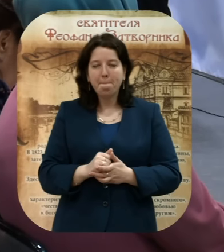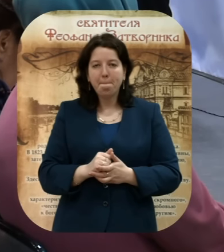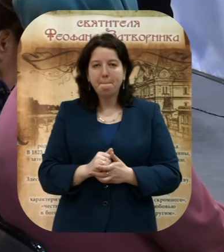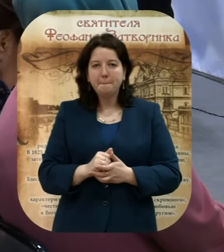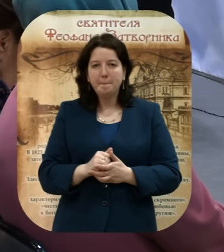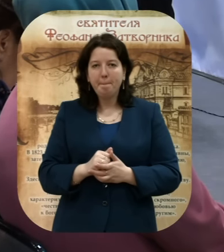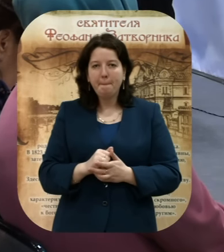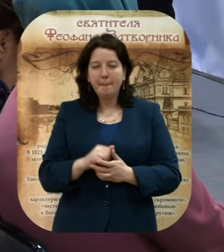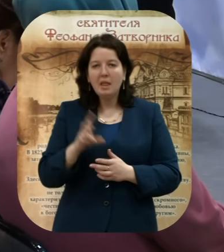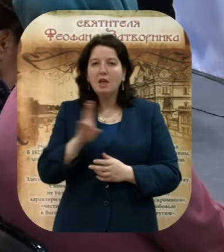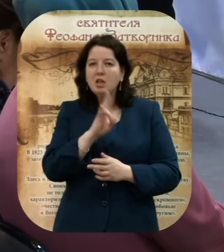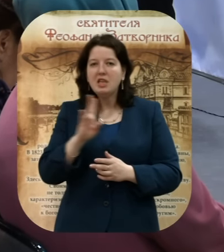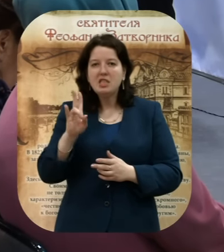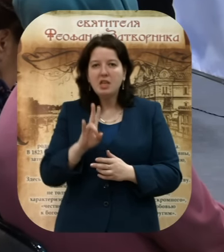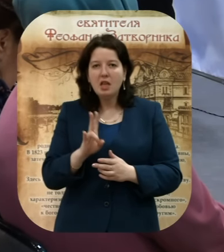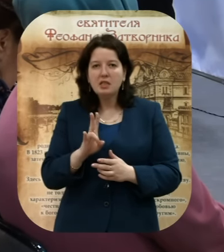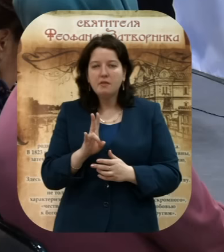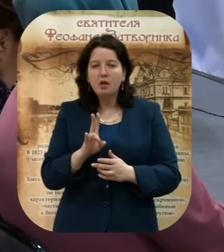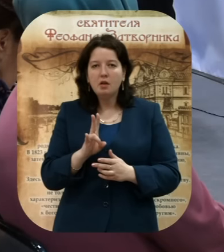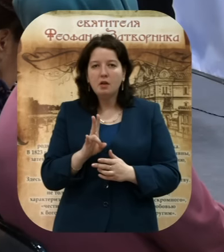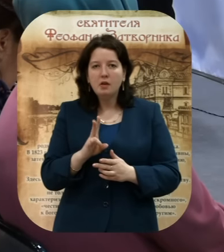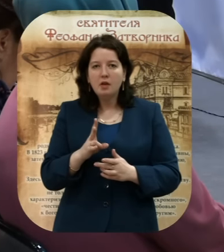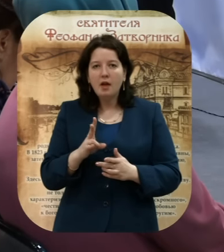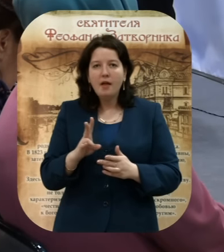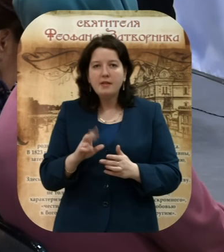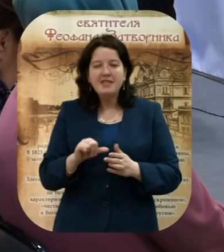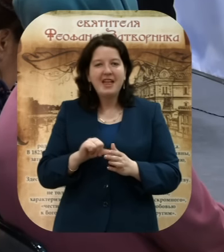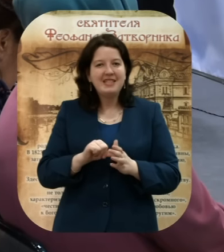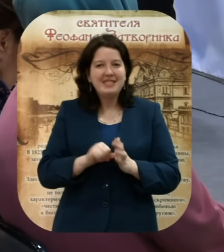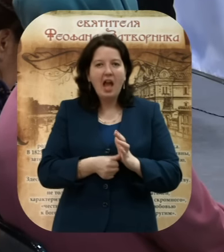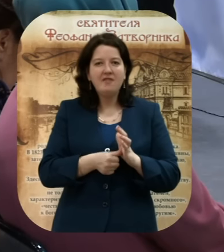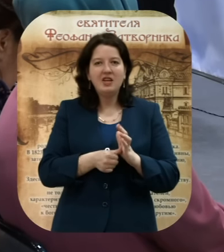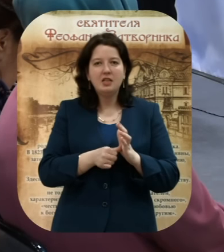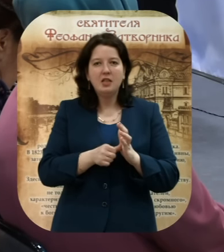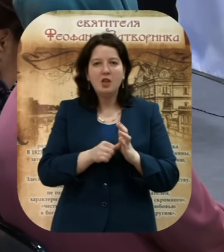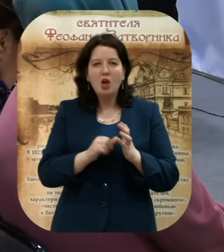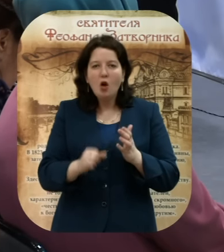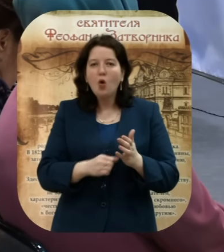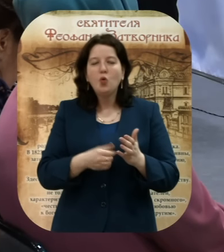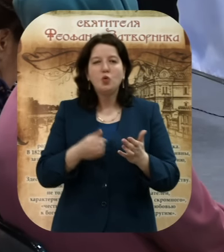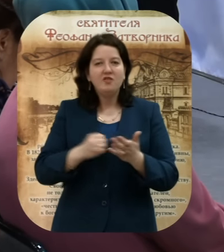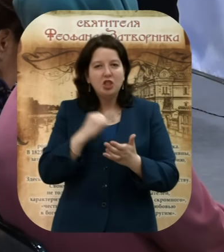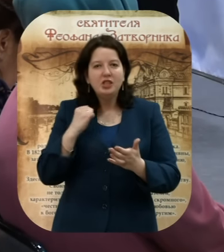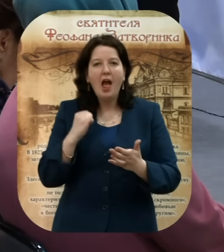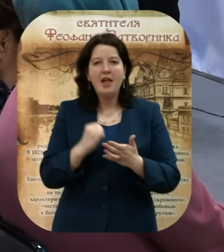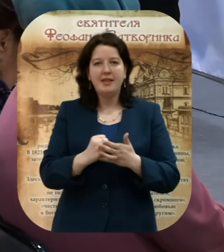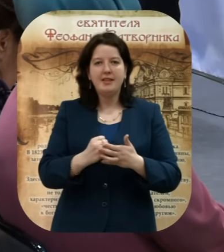Христианство самым решительным образом настаивает, утверждает, призывает